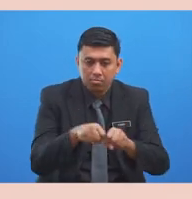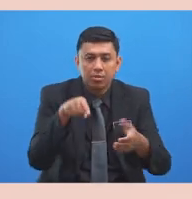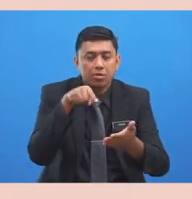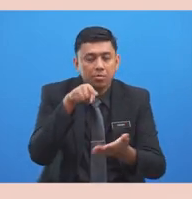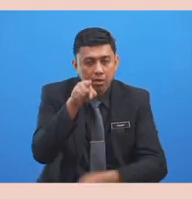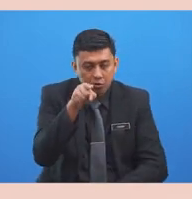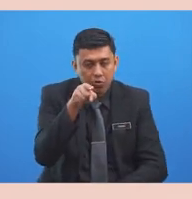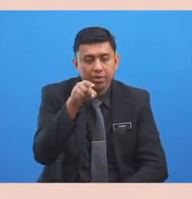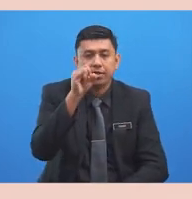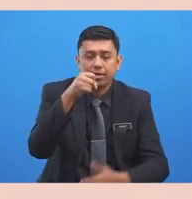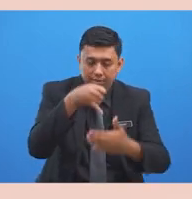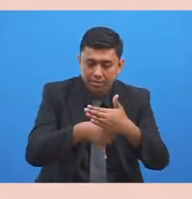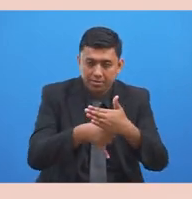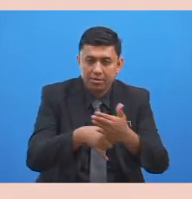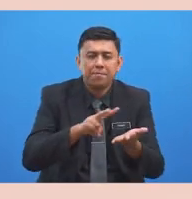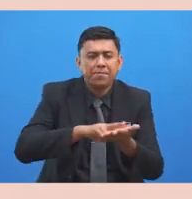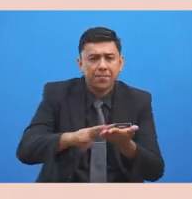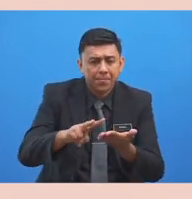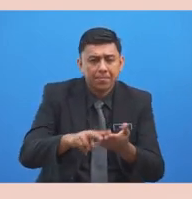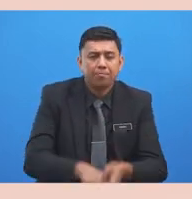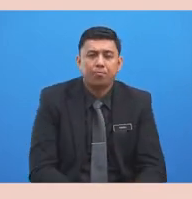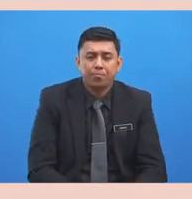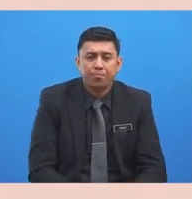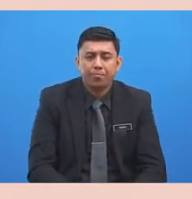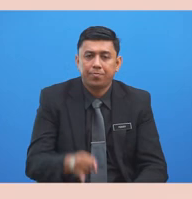system.in sama dengan baca